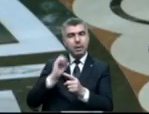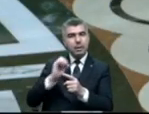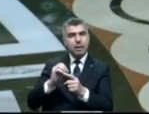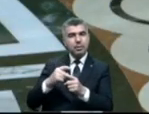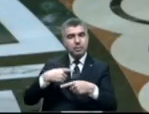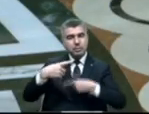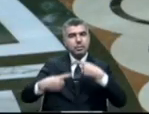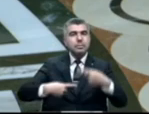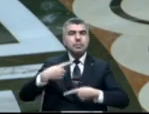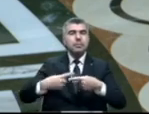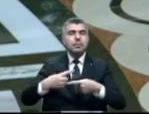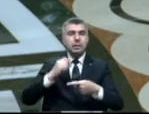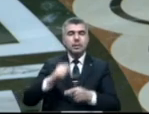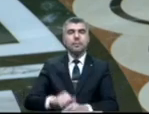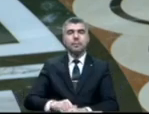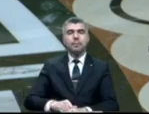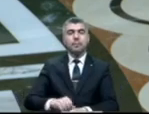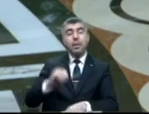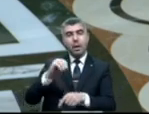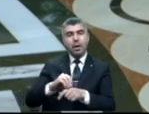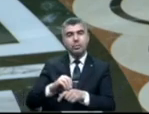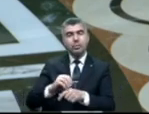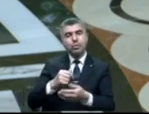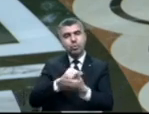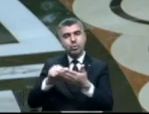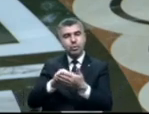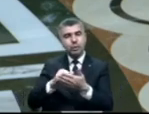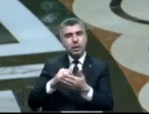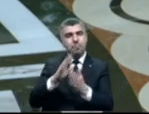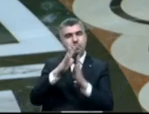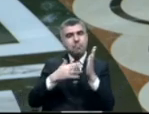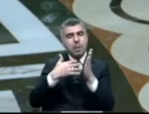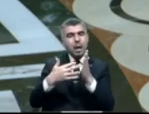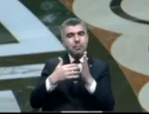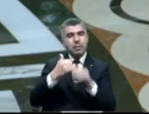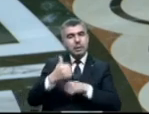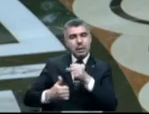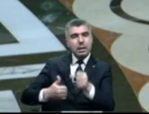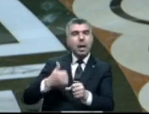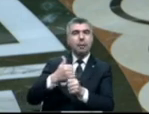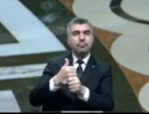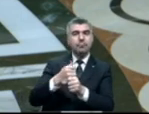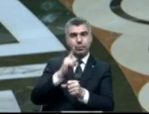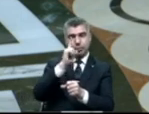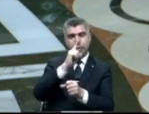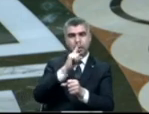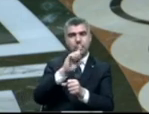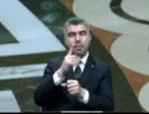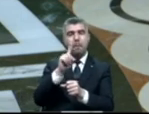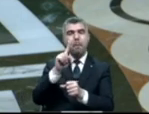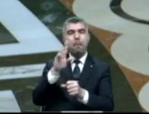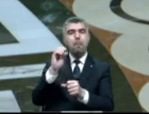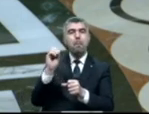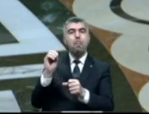من لهم، فغادي نزيدوا في هذا البرنامج، والعام الجاي غادي ان شاء الله، لان الهدف ديالنا هو باش نوصلوا مليون